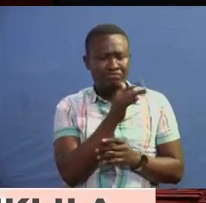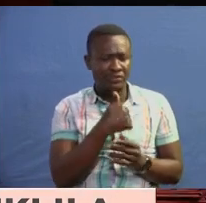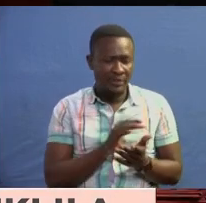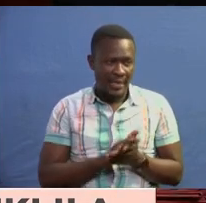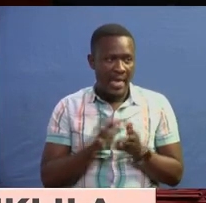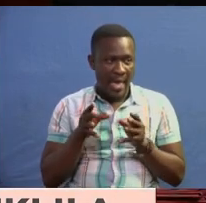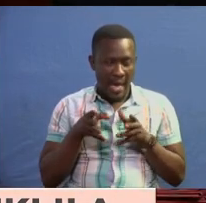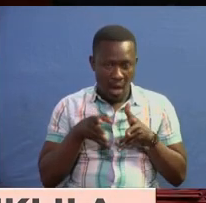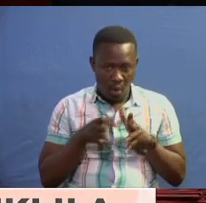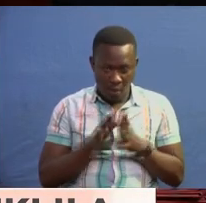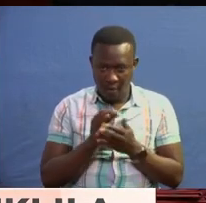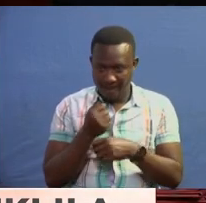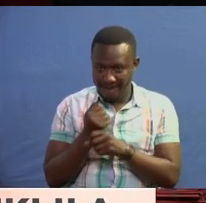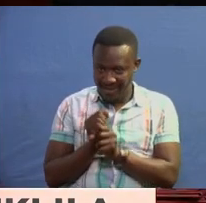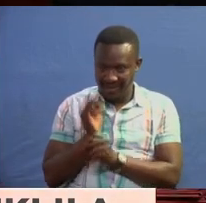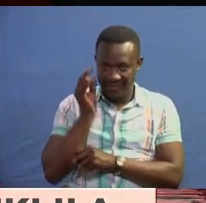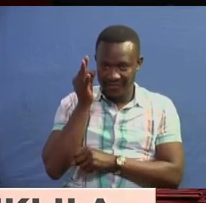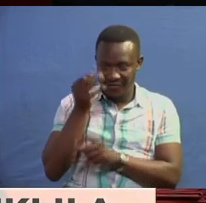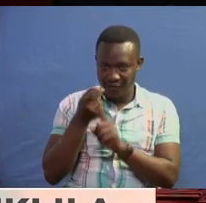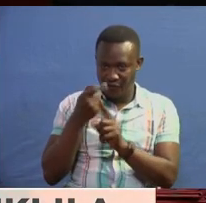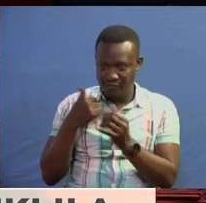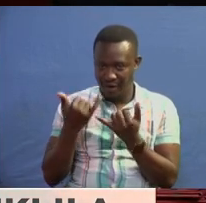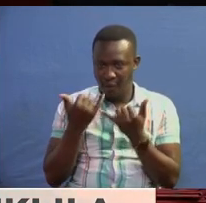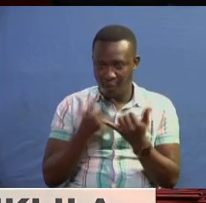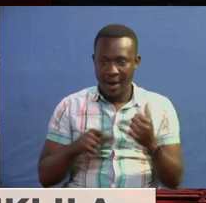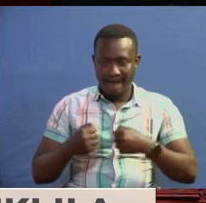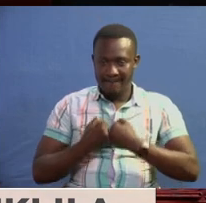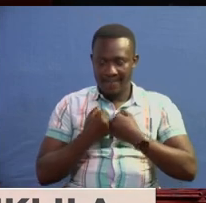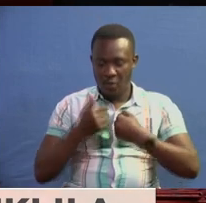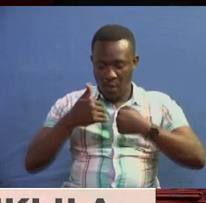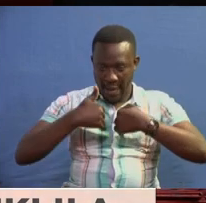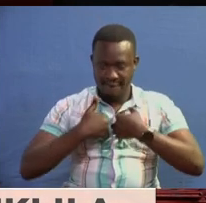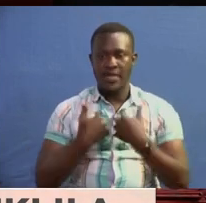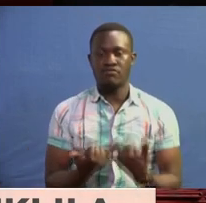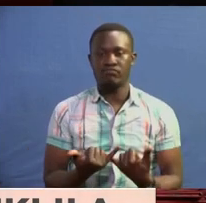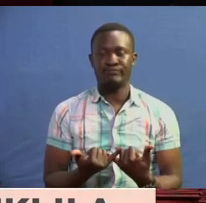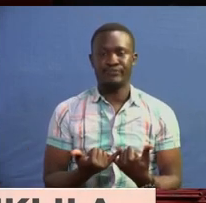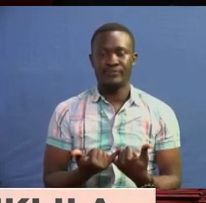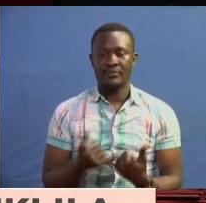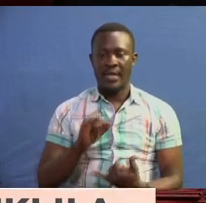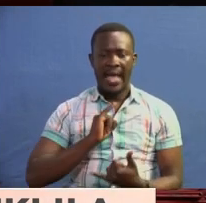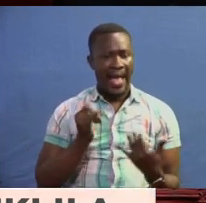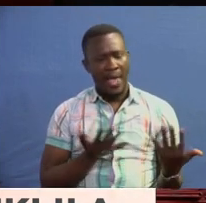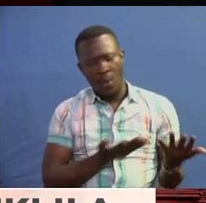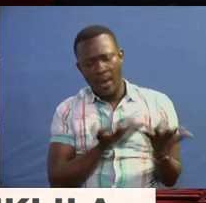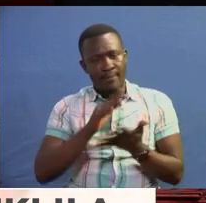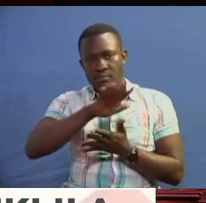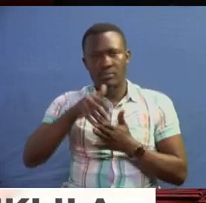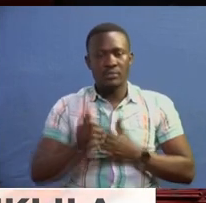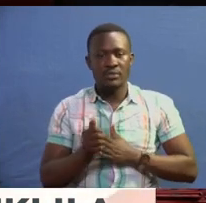way of charting the future from the current situation we are facing, I welcome all the leaders